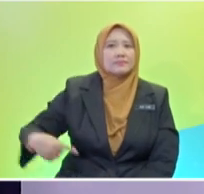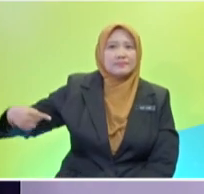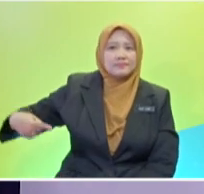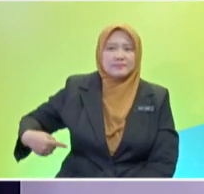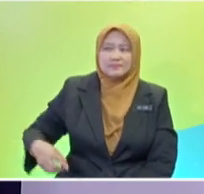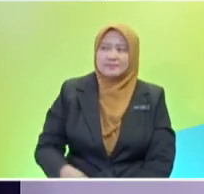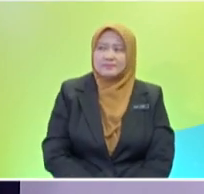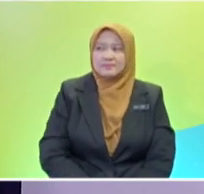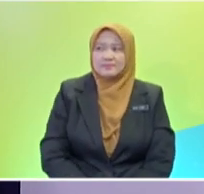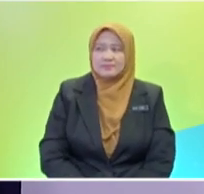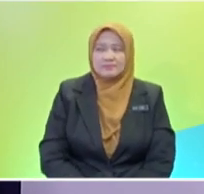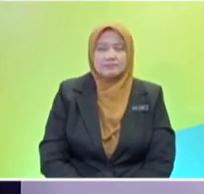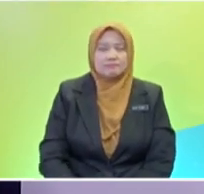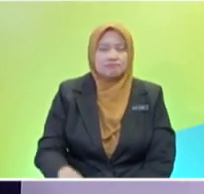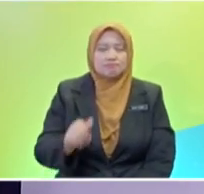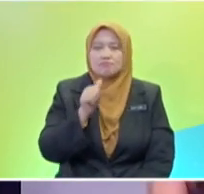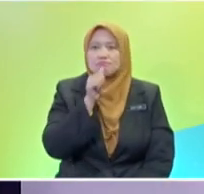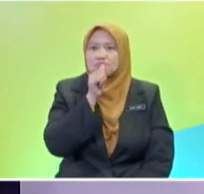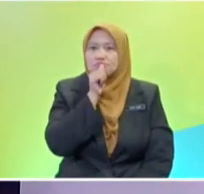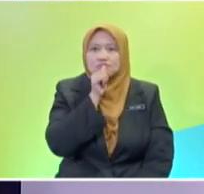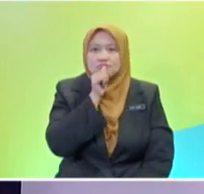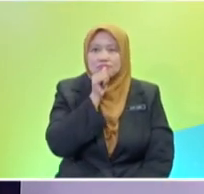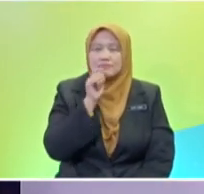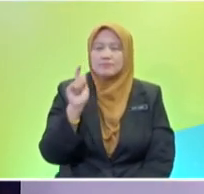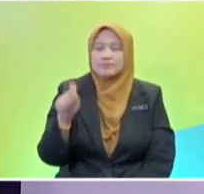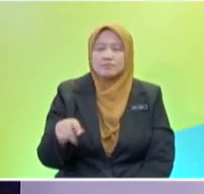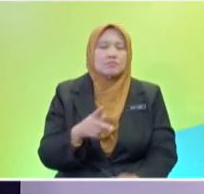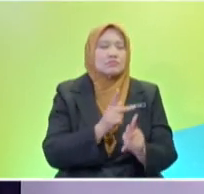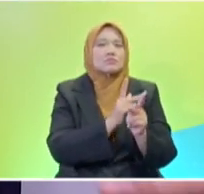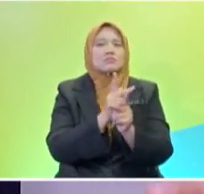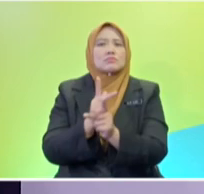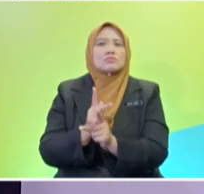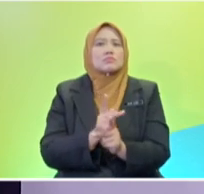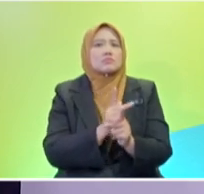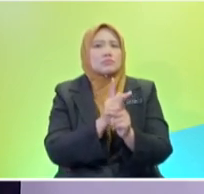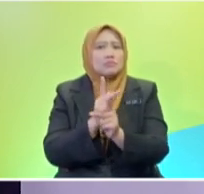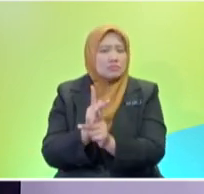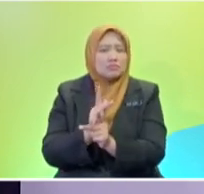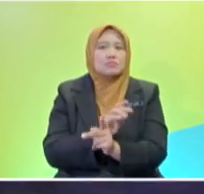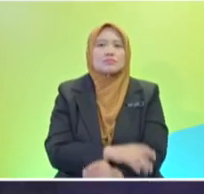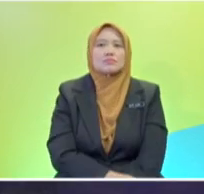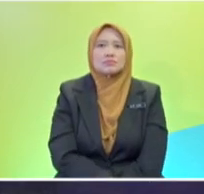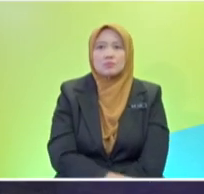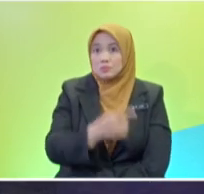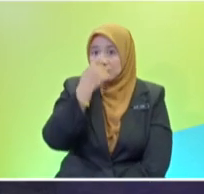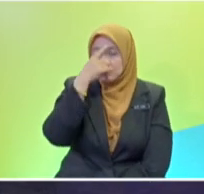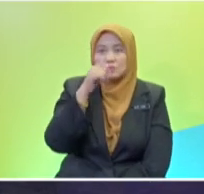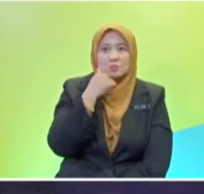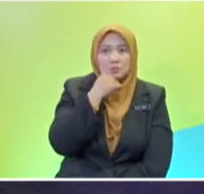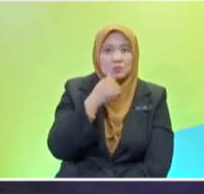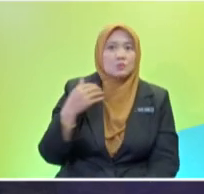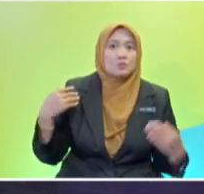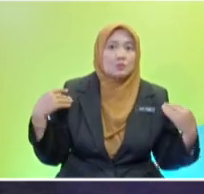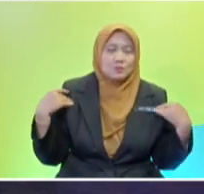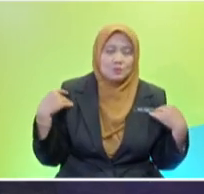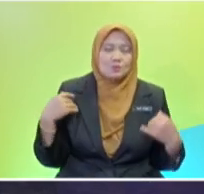Sule ini adalah anggota yang yang perlu dijaga dan juga untuk perempuan ada juga anggota